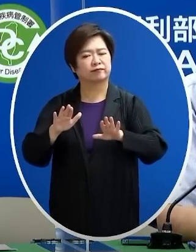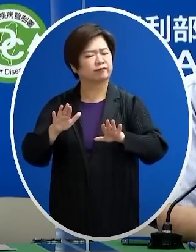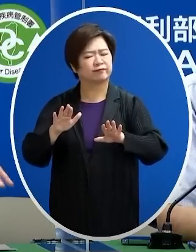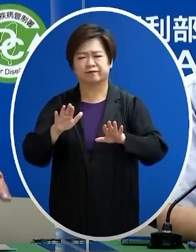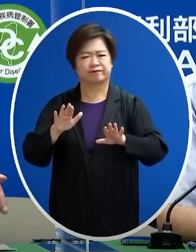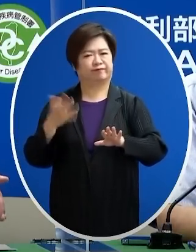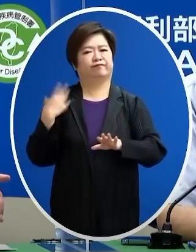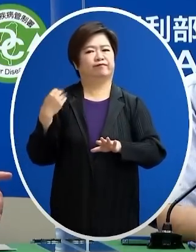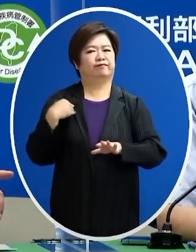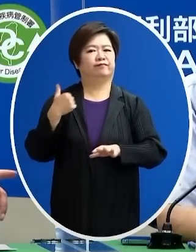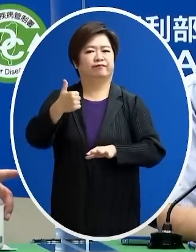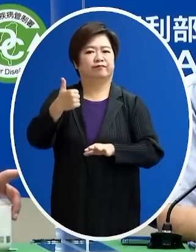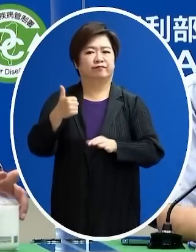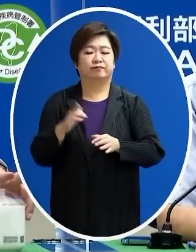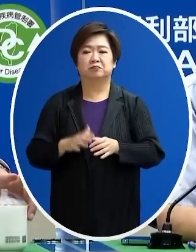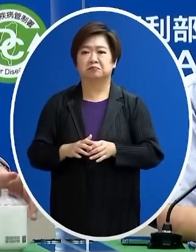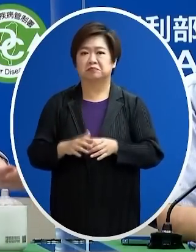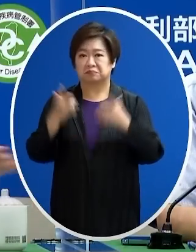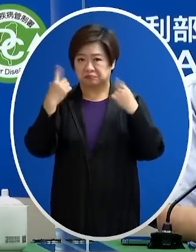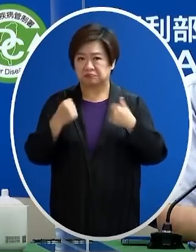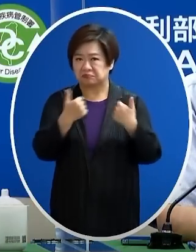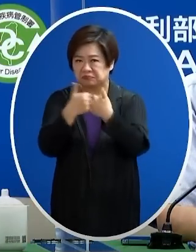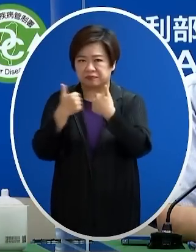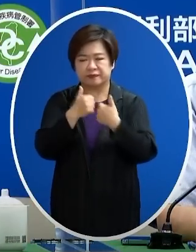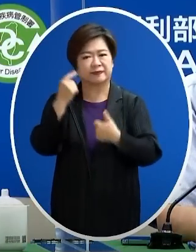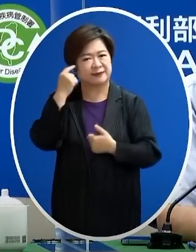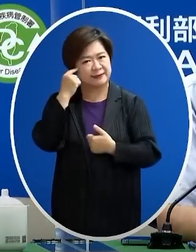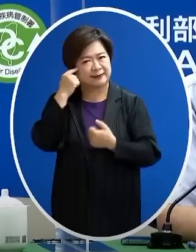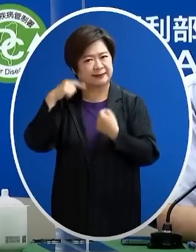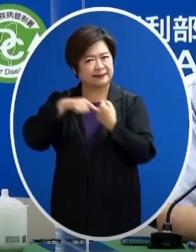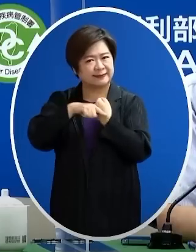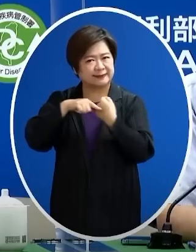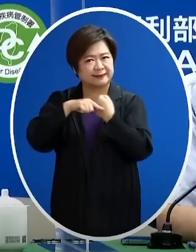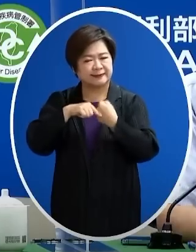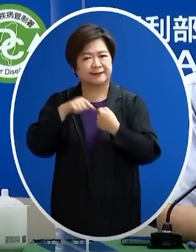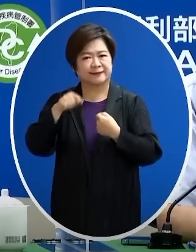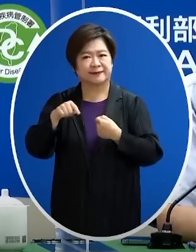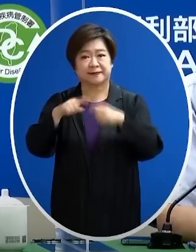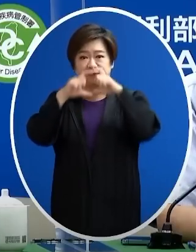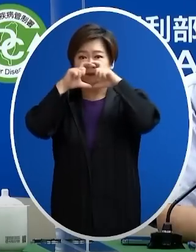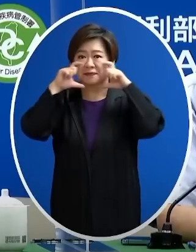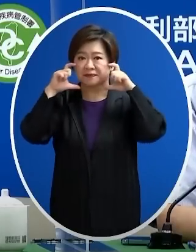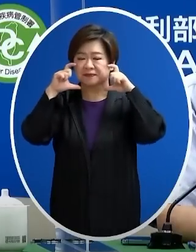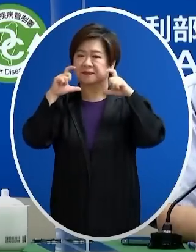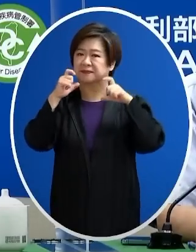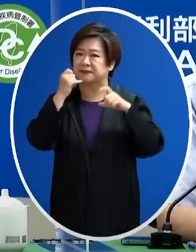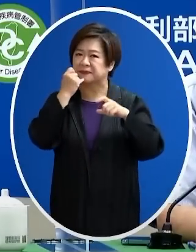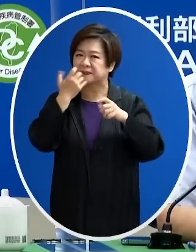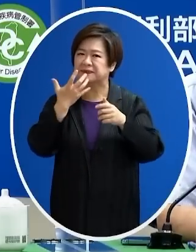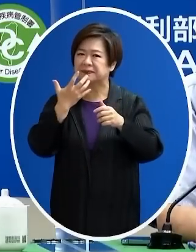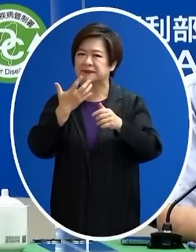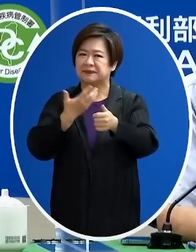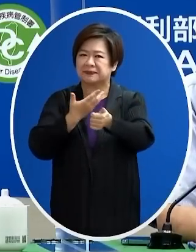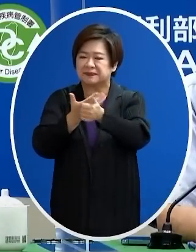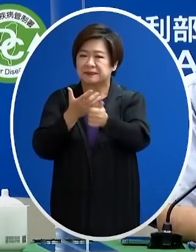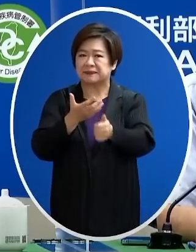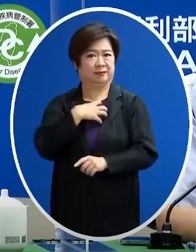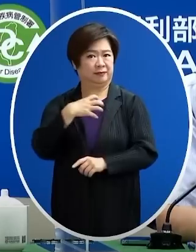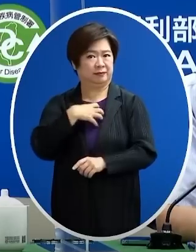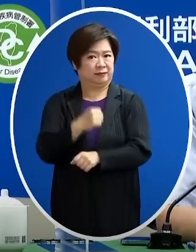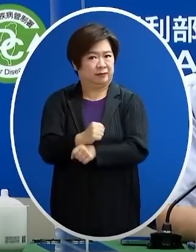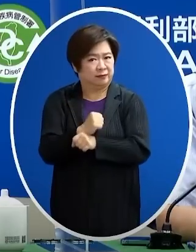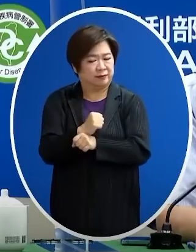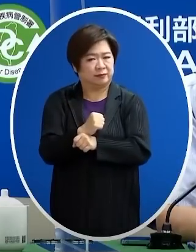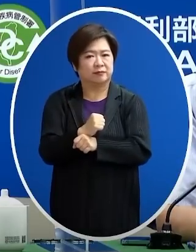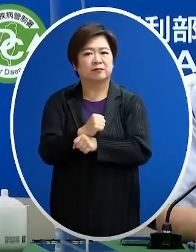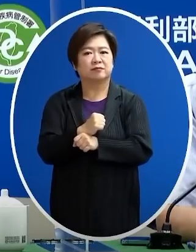改变，本来事实上是有在讨论有一些相关的戴口罩的规定是不是要稍微的放松，